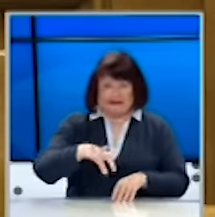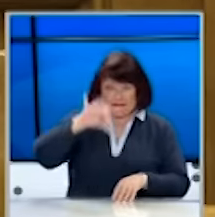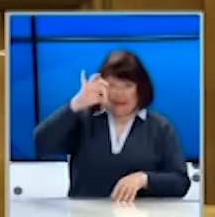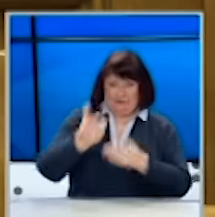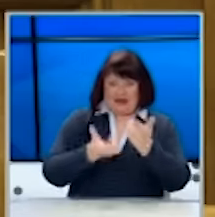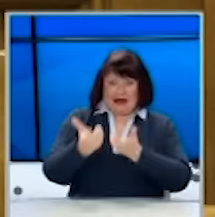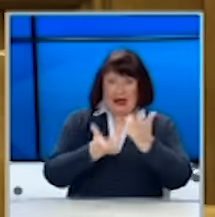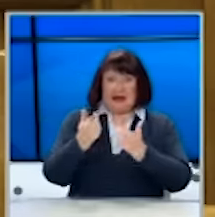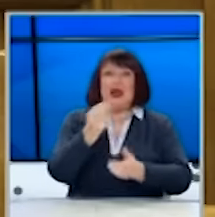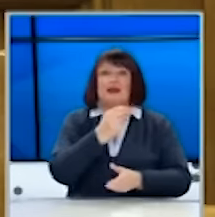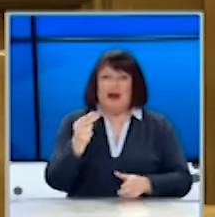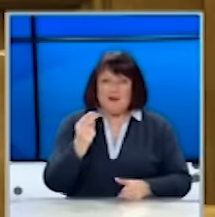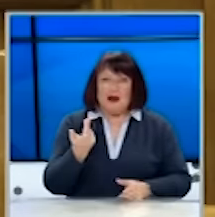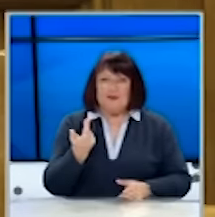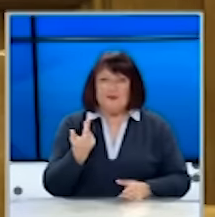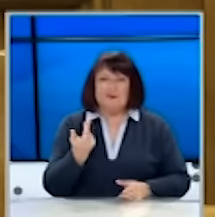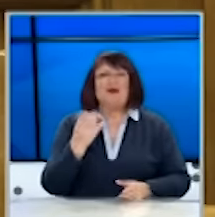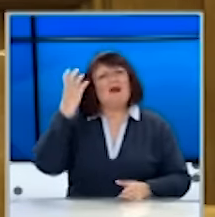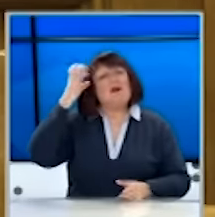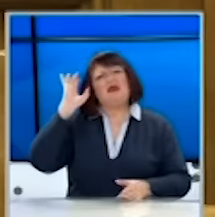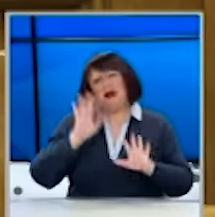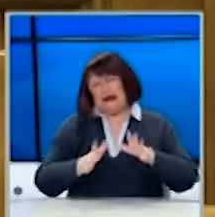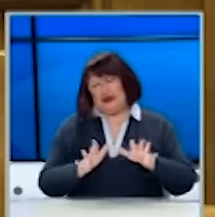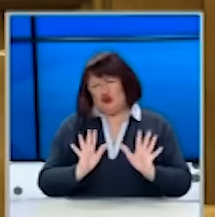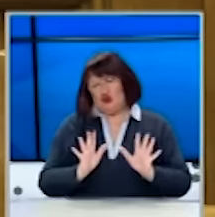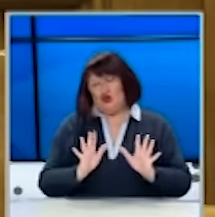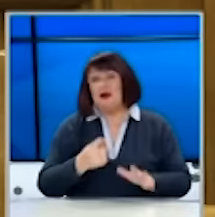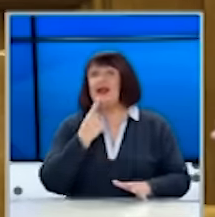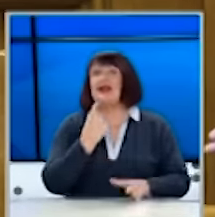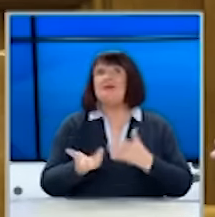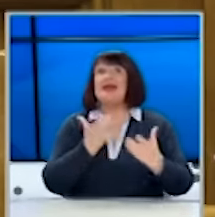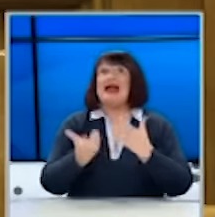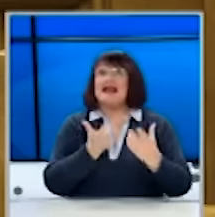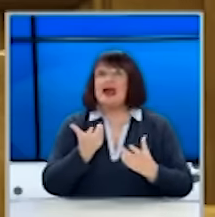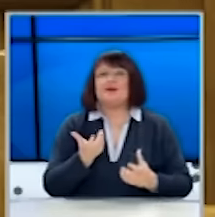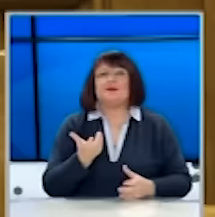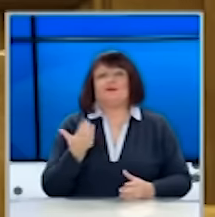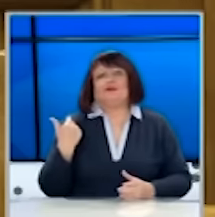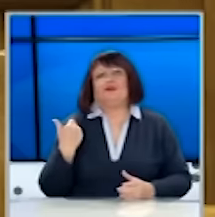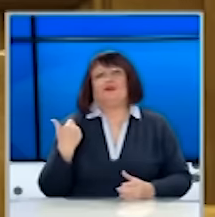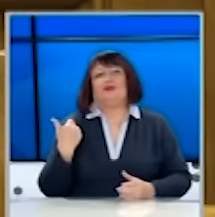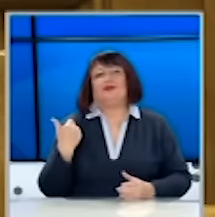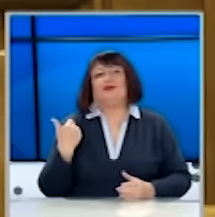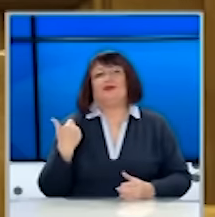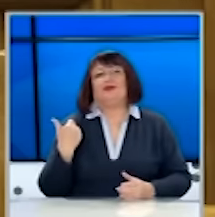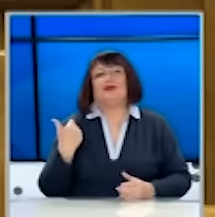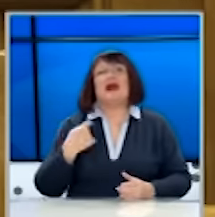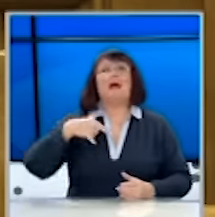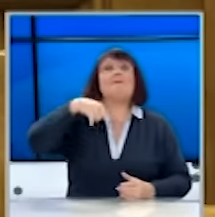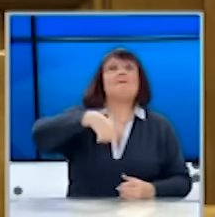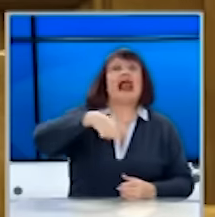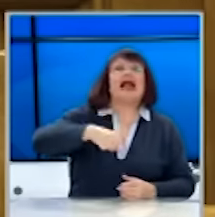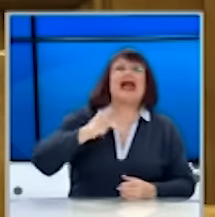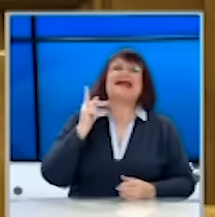παρόμοιες που οι περισσότεροι μπορεί να μην τη θυμούνται πια. Αναφέρομαι σε αυτή που ξέσπασε στην περιοχή της Πλάκας Κερατέας